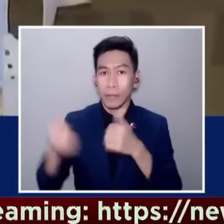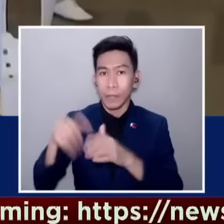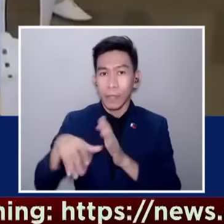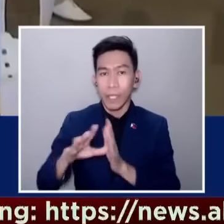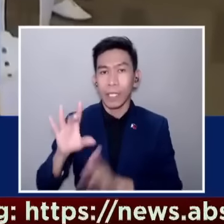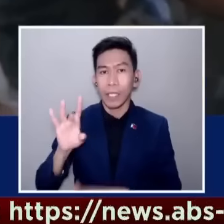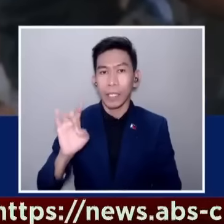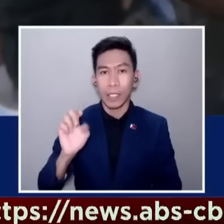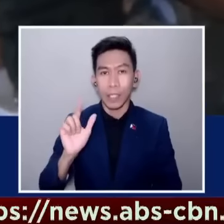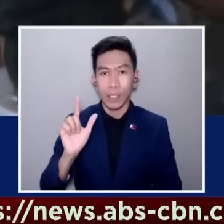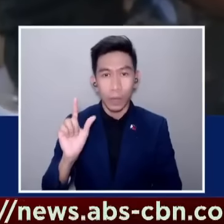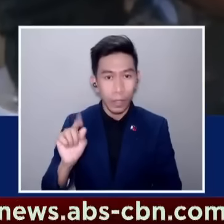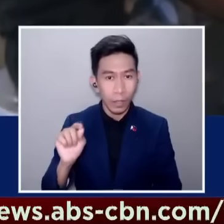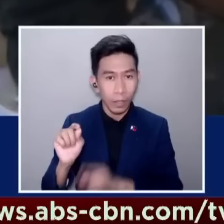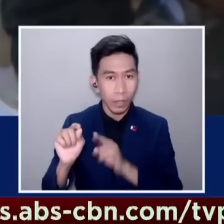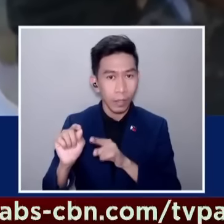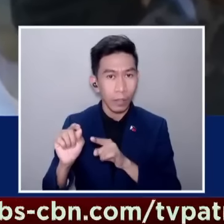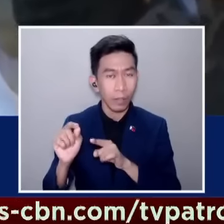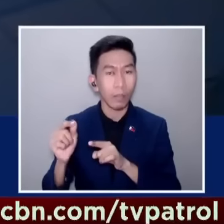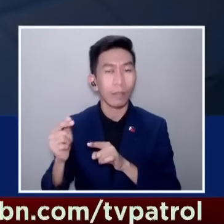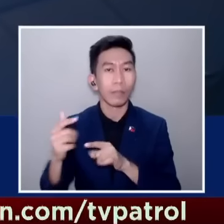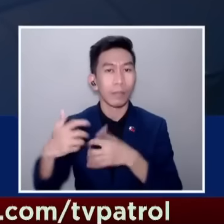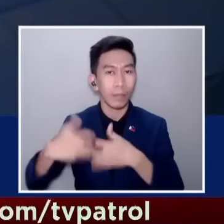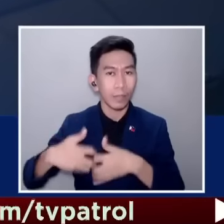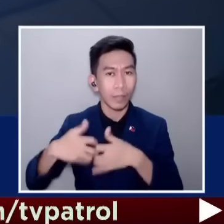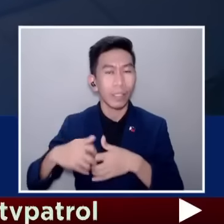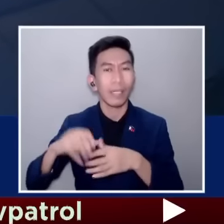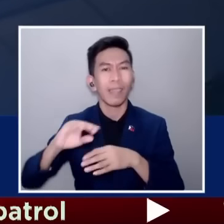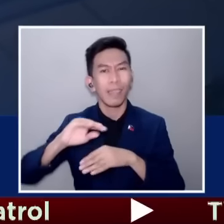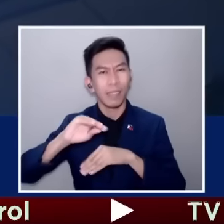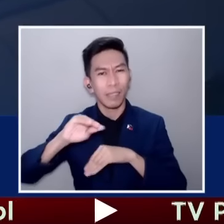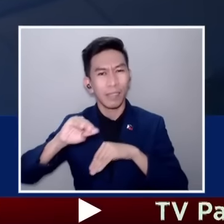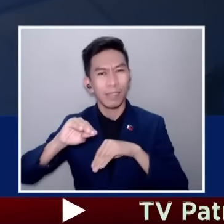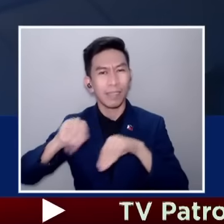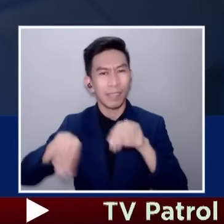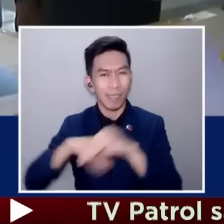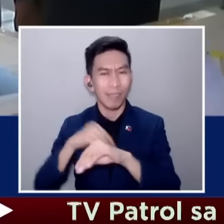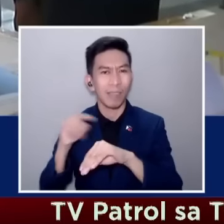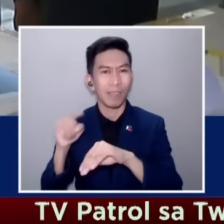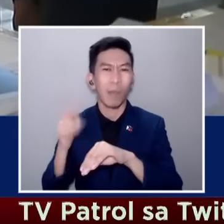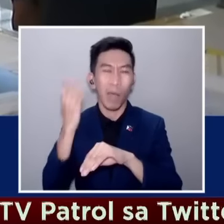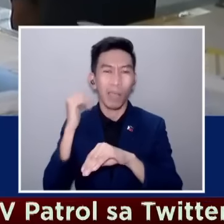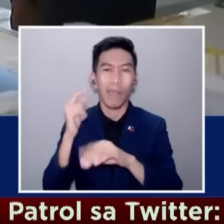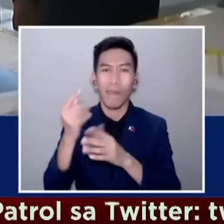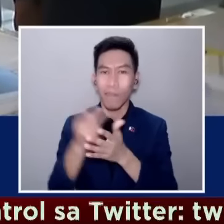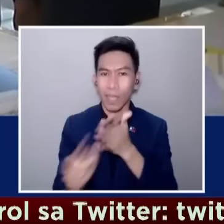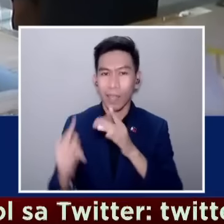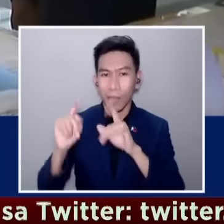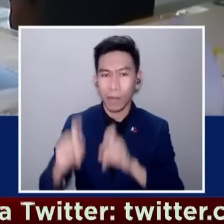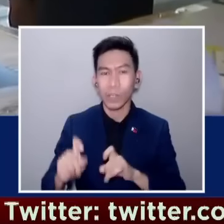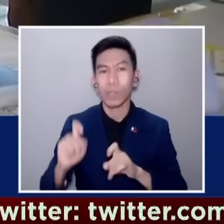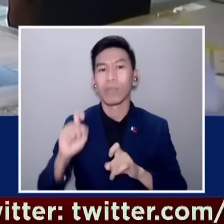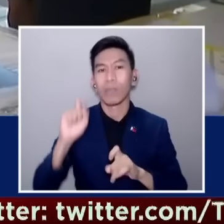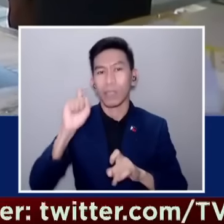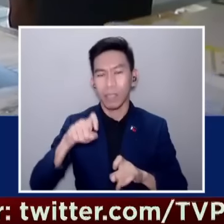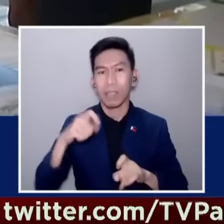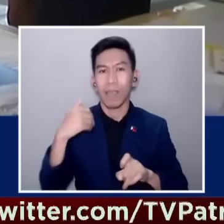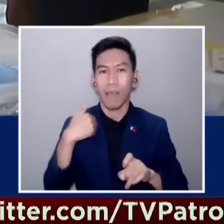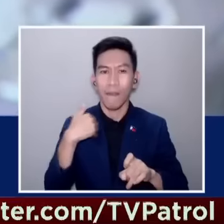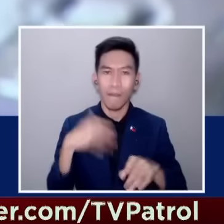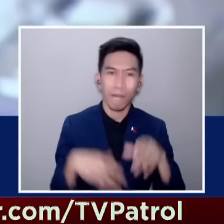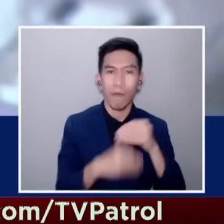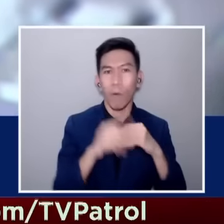kinumpuni matapos madiskubring depektibo sa final testing and sealing. Kaya nadagdag ito sa mahigit 1,000 contingency VCM at mga